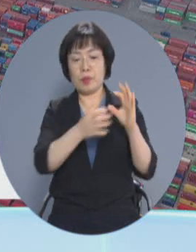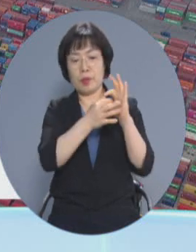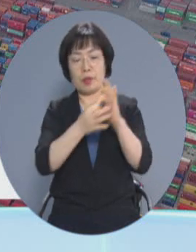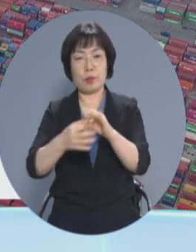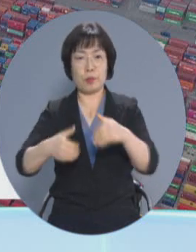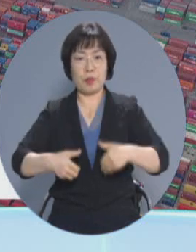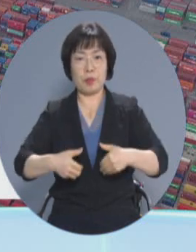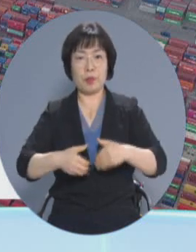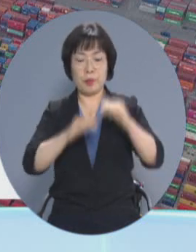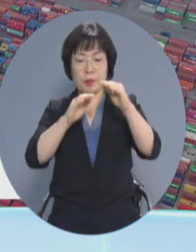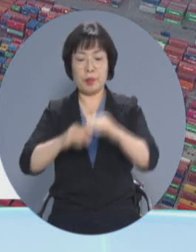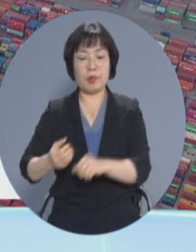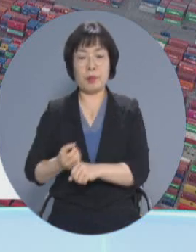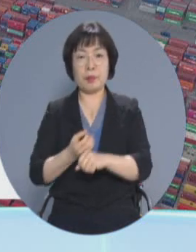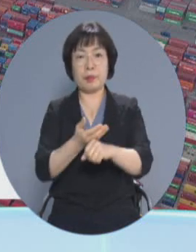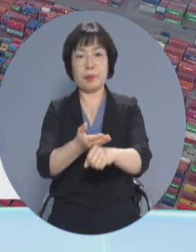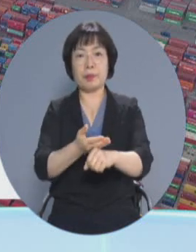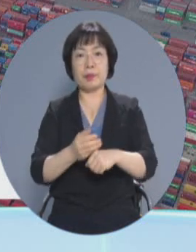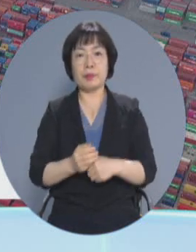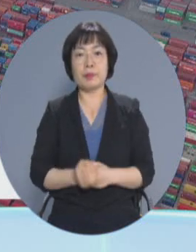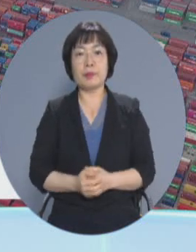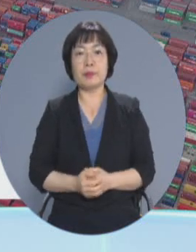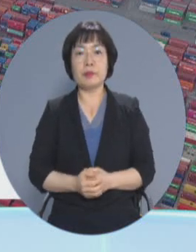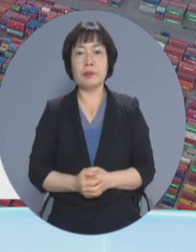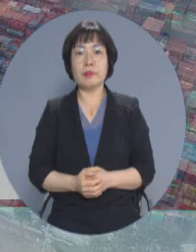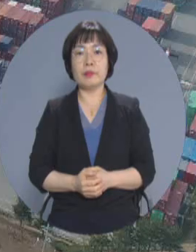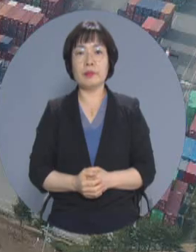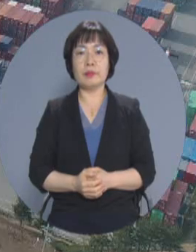한다는 지적입니다. 김주희 기자가 보도합니다.